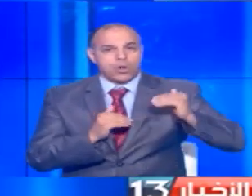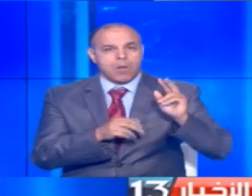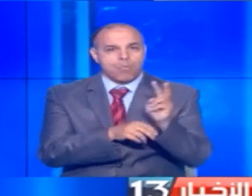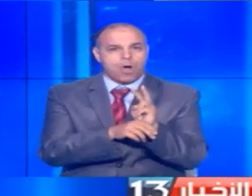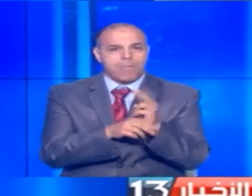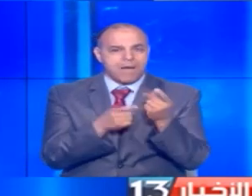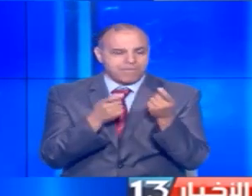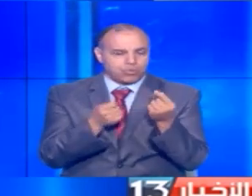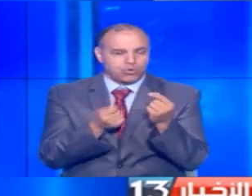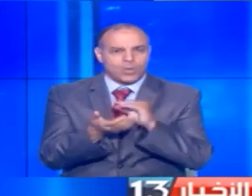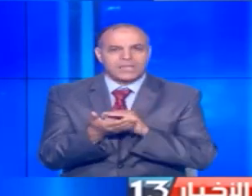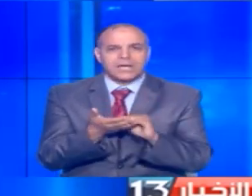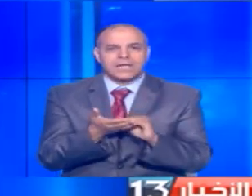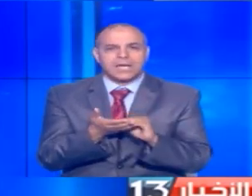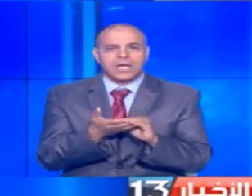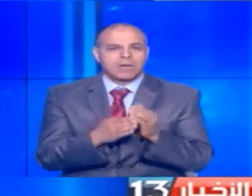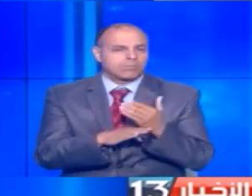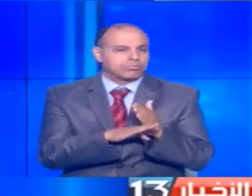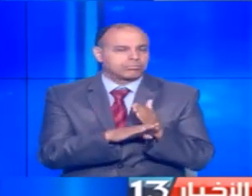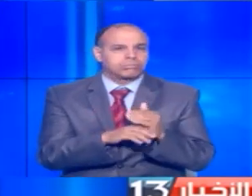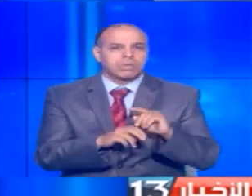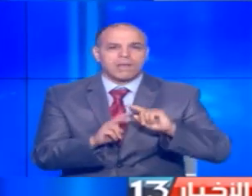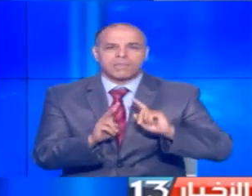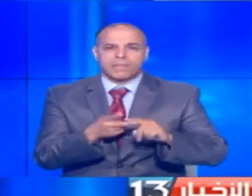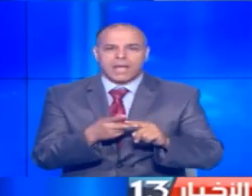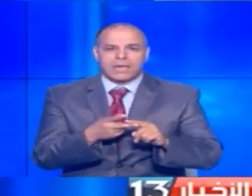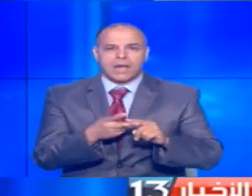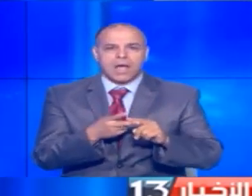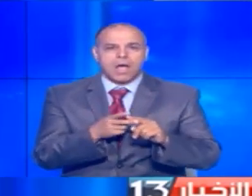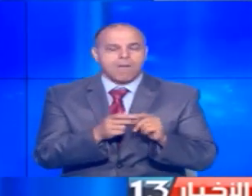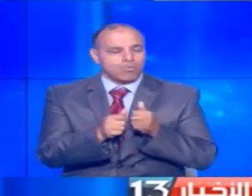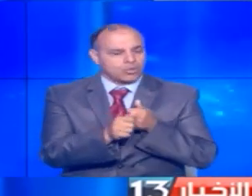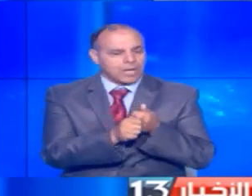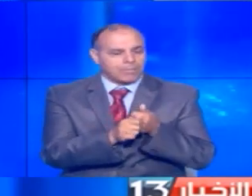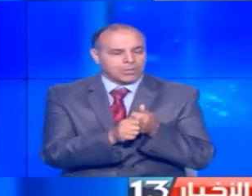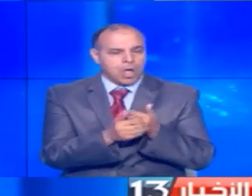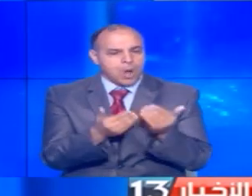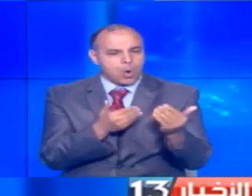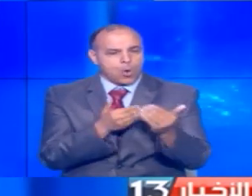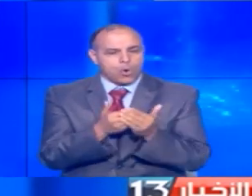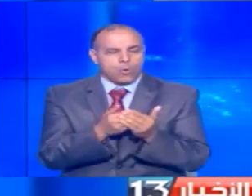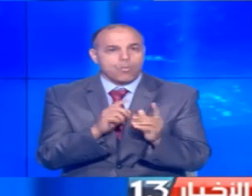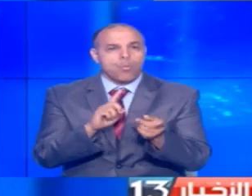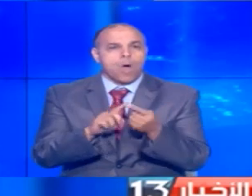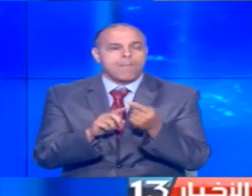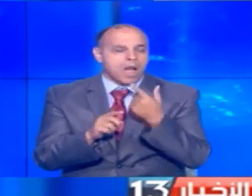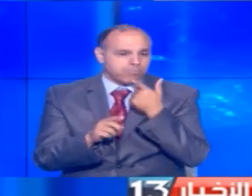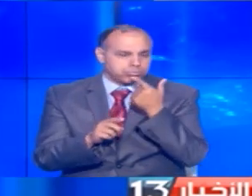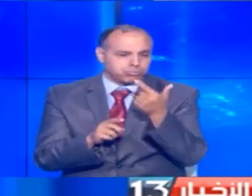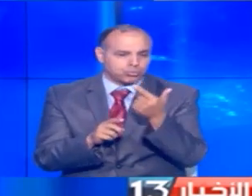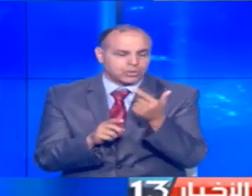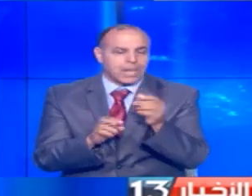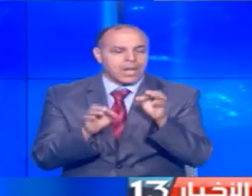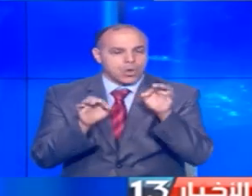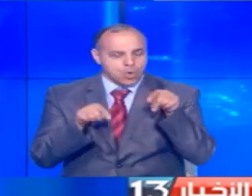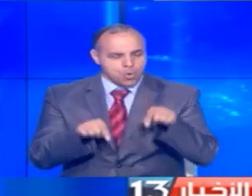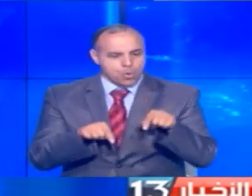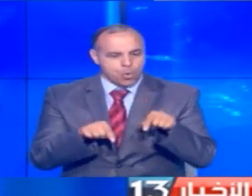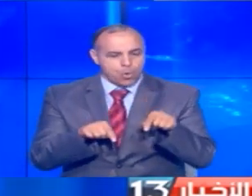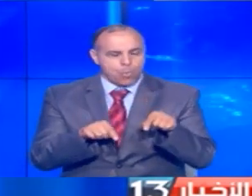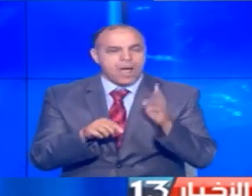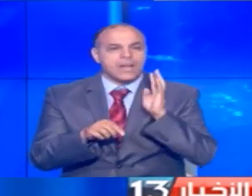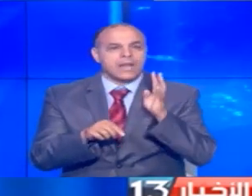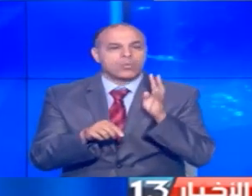للرقابة المالية والإدارية إنجاز المرحلة الثانية من متابعة القرب، مهمة أعلنت عن إطلاقها اليوم في